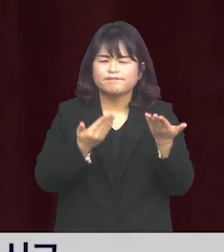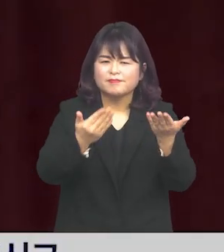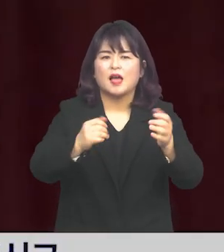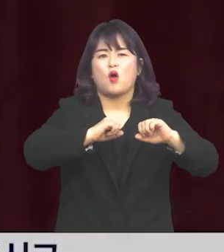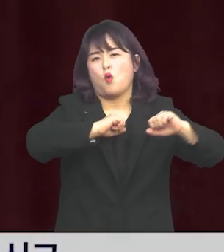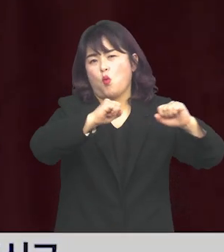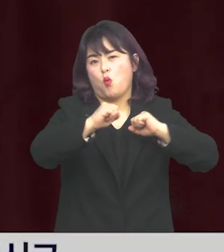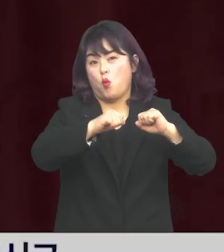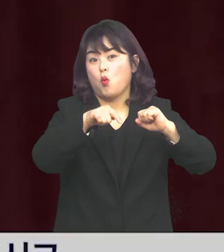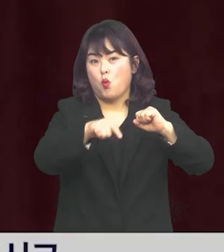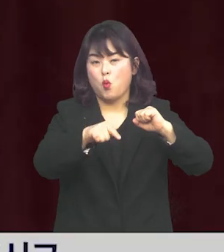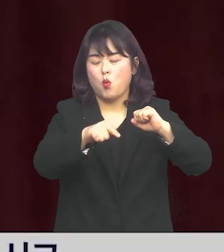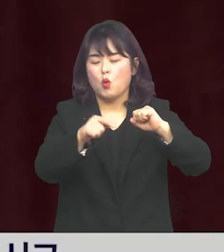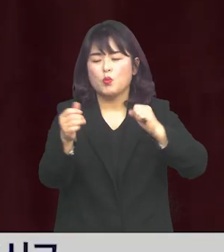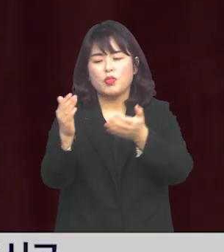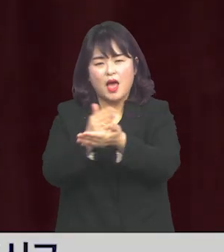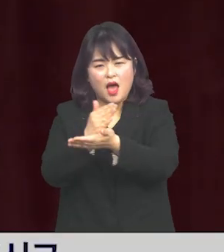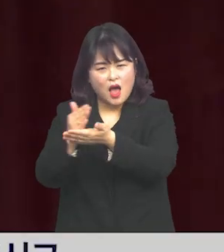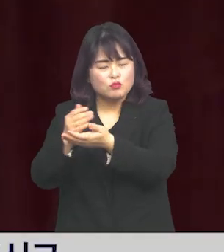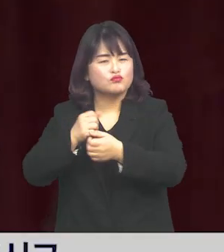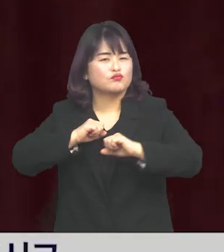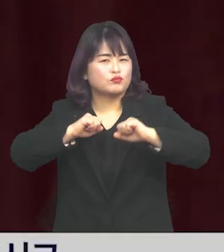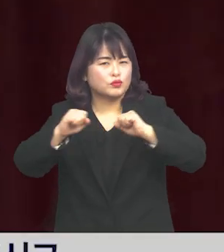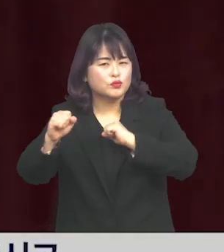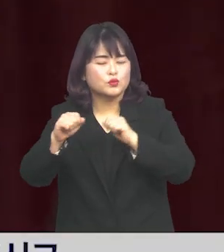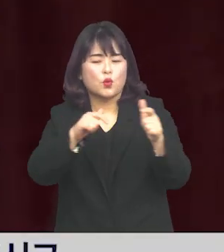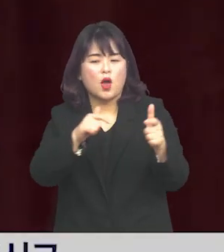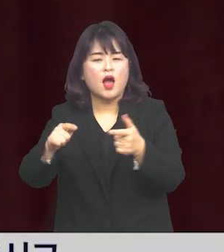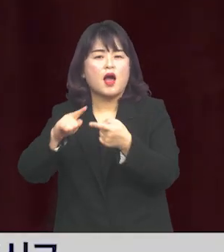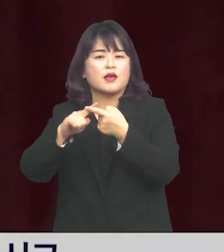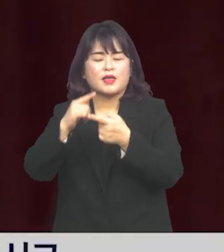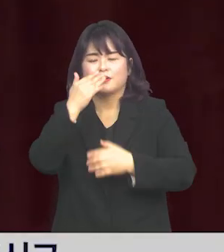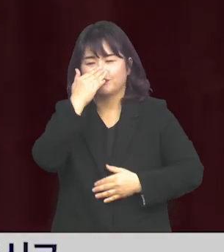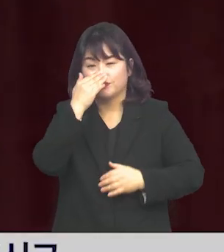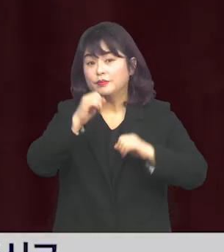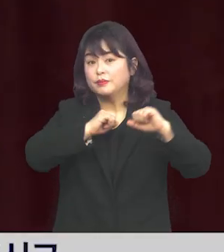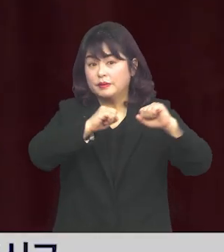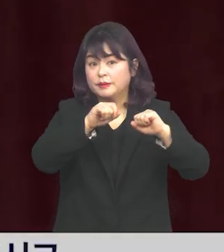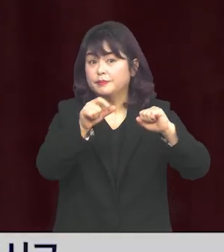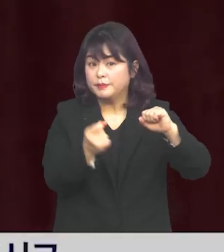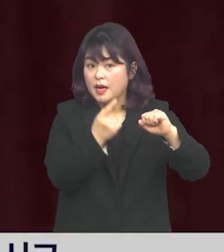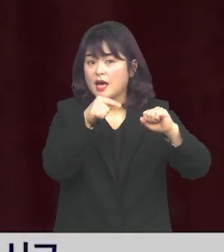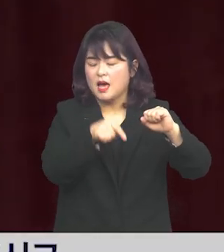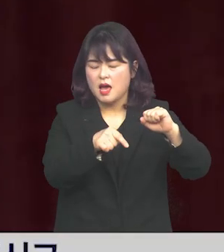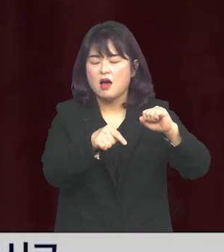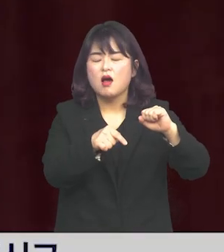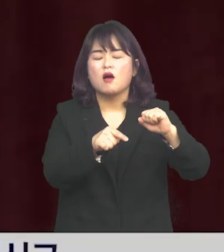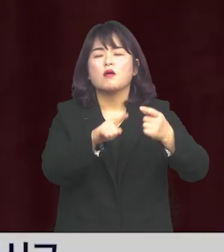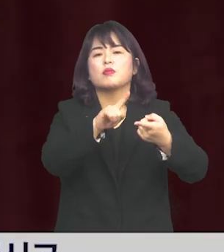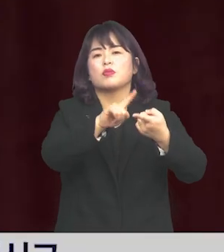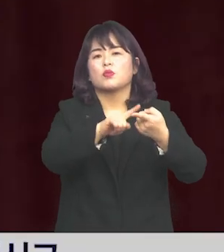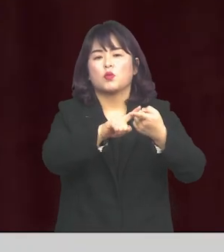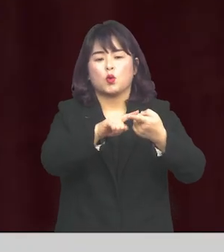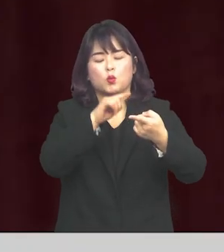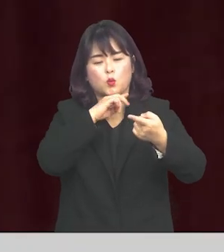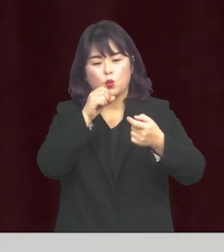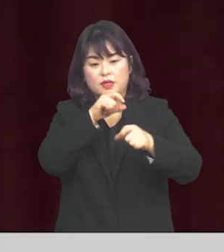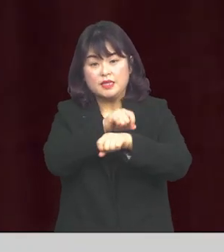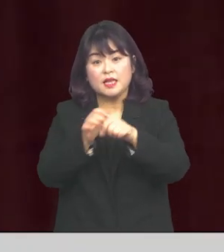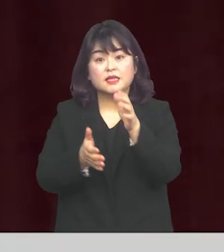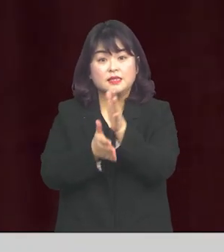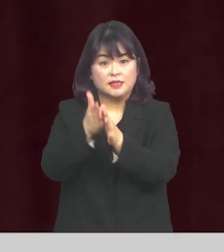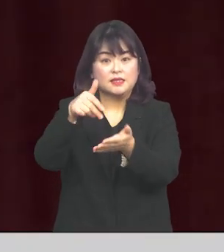헌신적으로 봉사활동 해주시고 나눔활동도 해주시고 또 여러 가지 선행을 해주시는 데 대해서 그래서